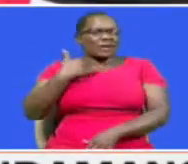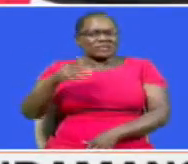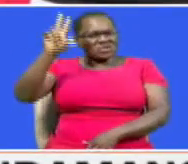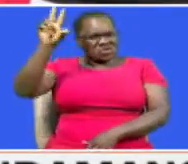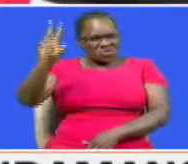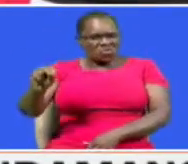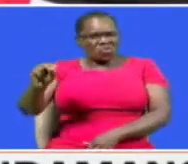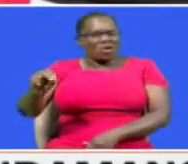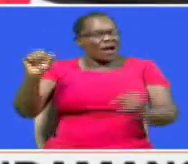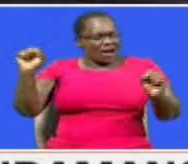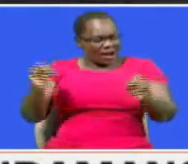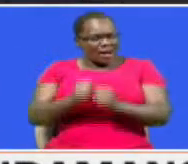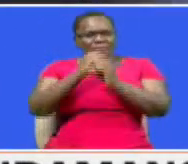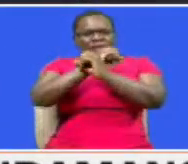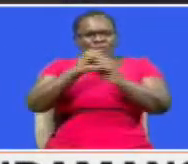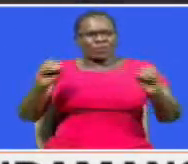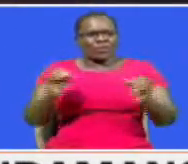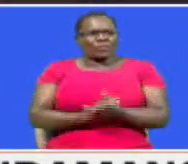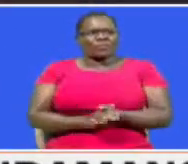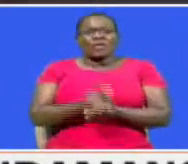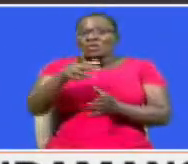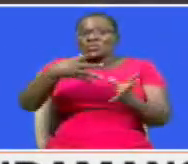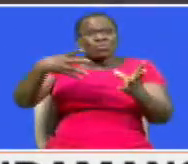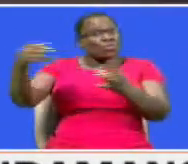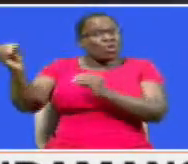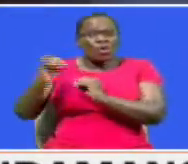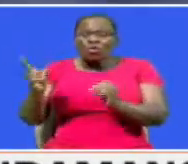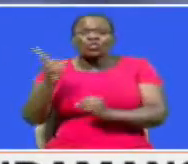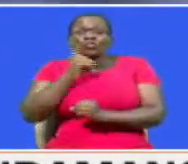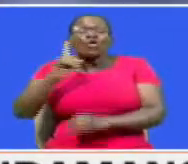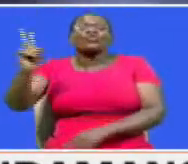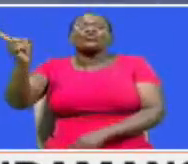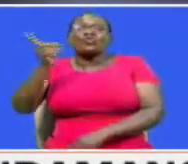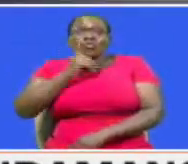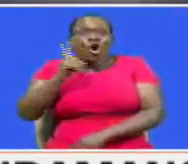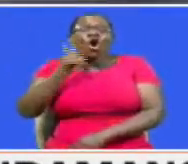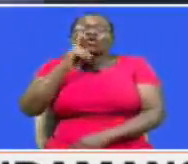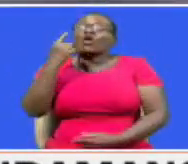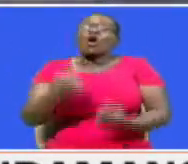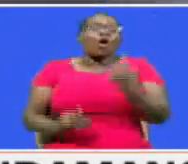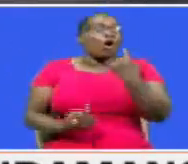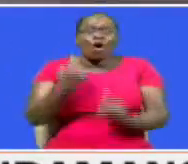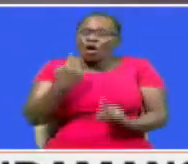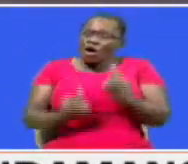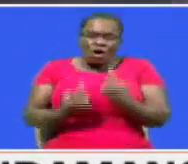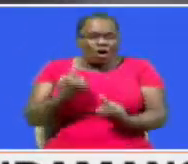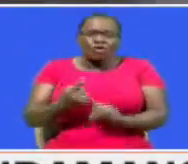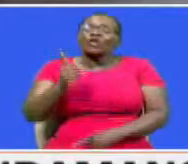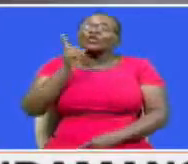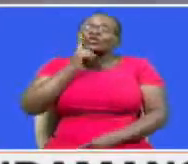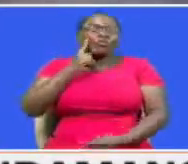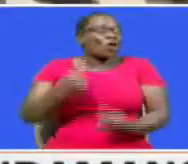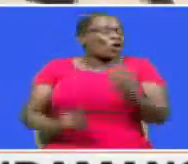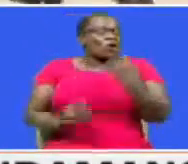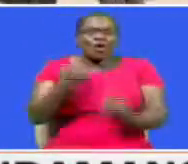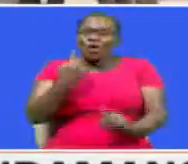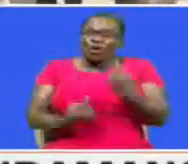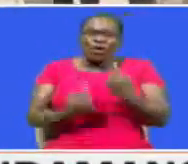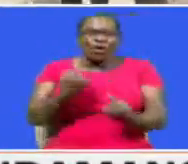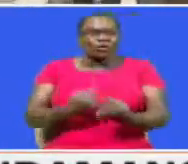No, it will not happen. Na usienda mahali kesho. Kesho itakuwa moto. Kesho itakuwa moto.